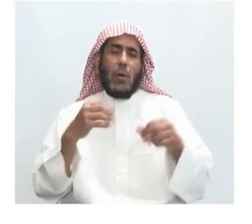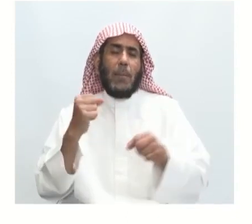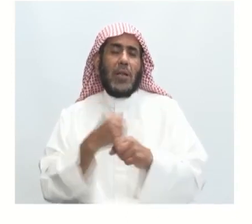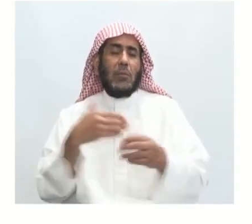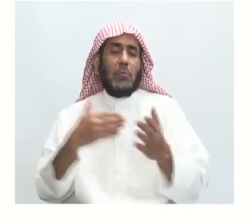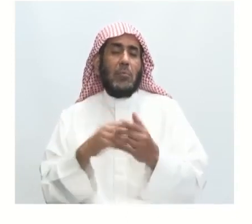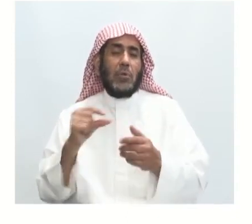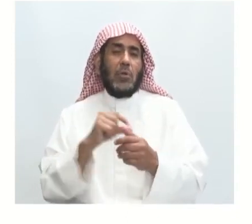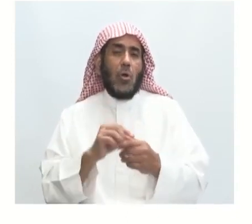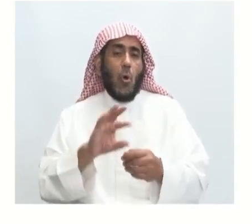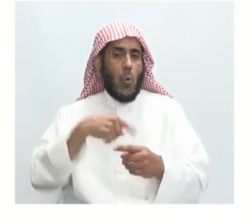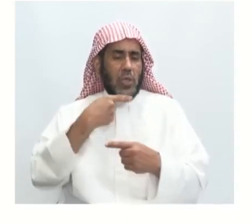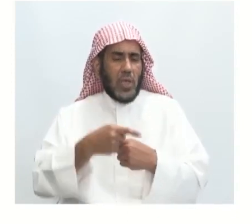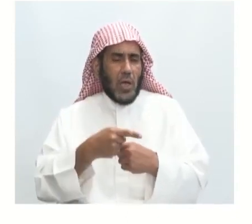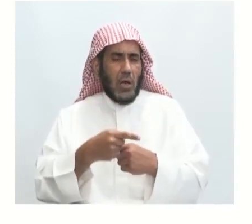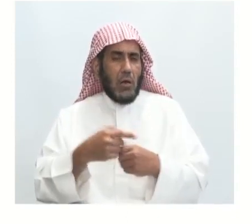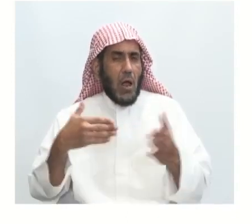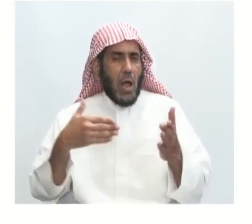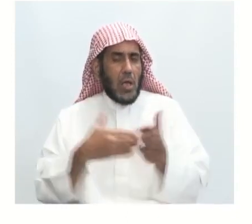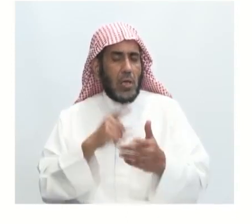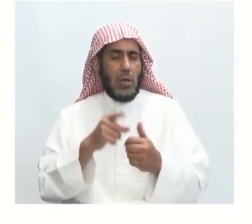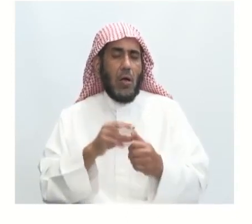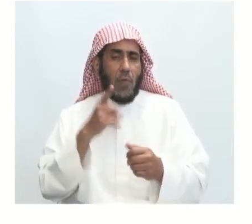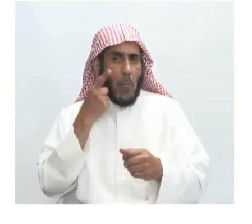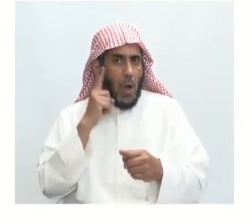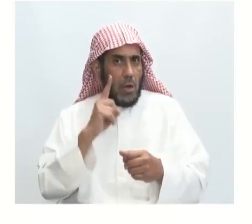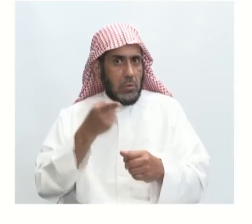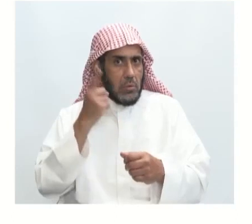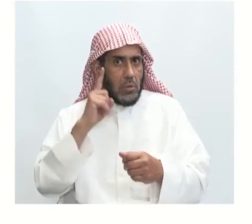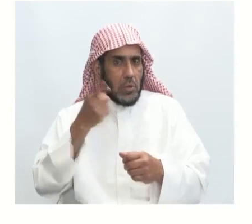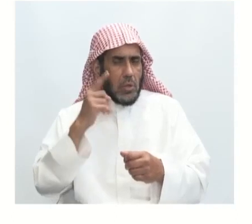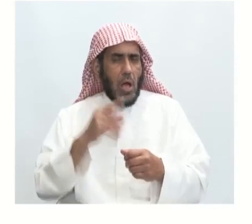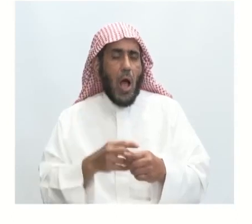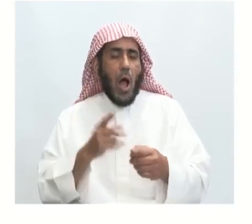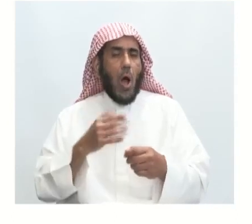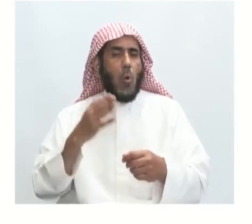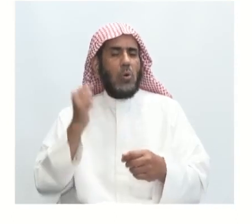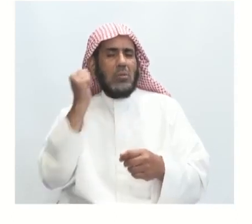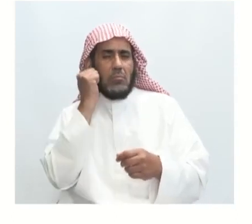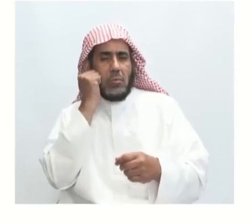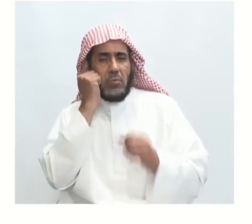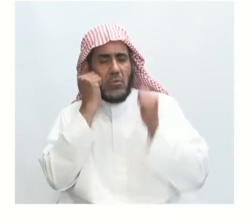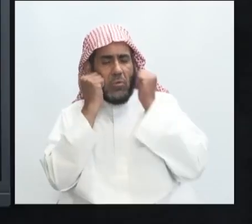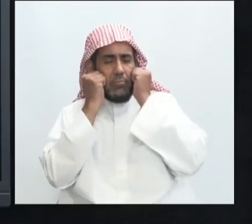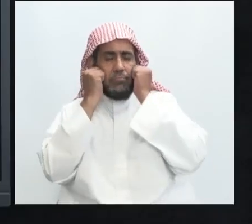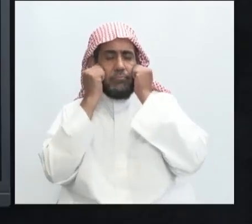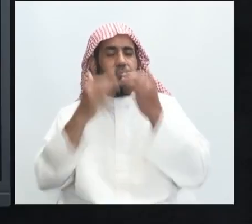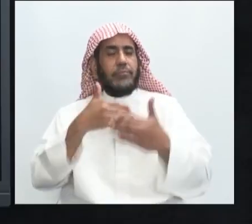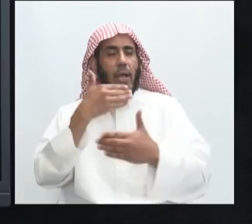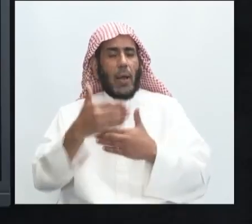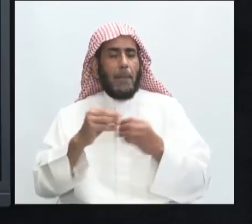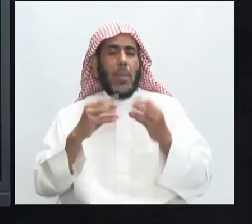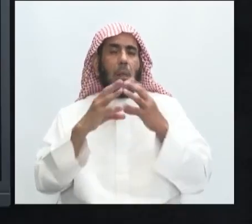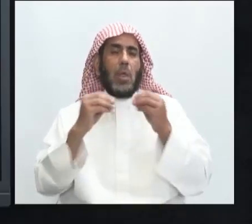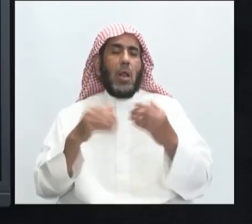نختم بعباره مثل سترى عاقبه ذلك فيها معنى التهديد او ستندم او ستندم الى اخره من